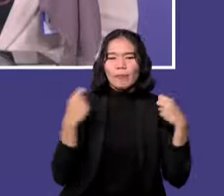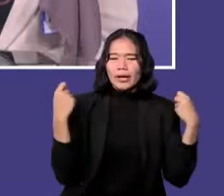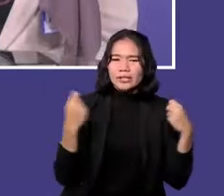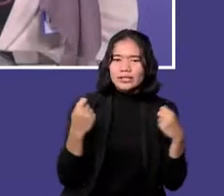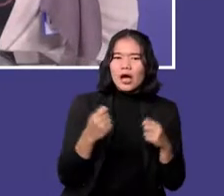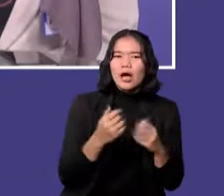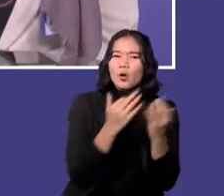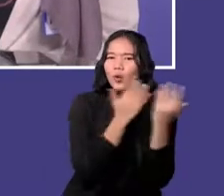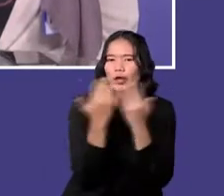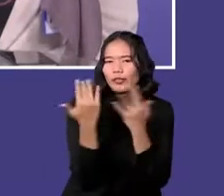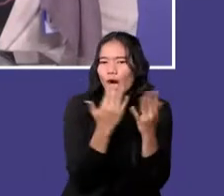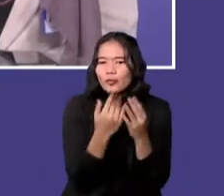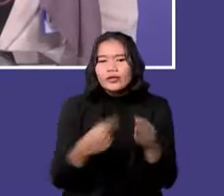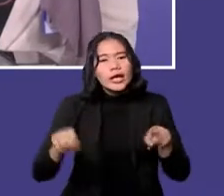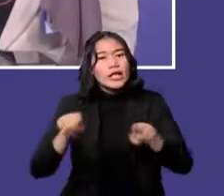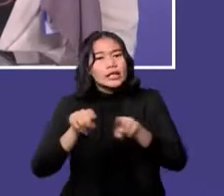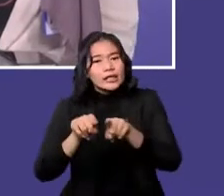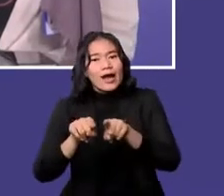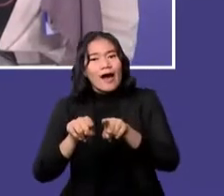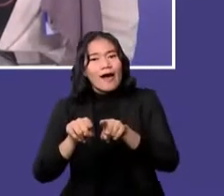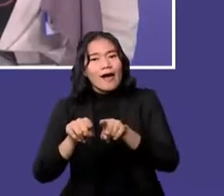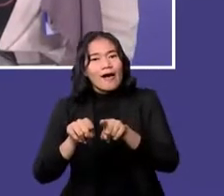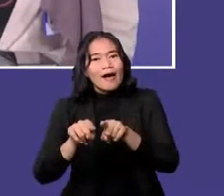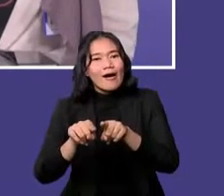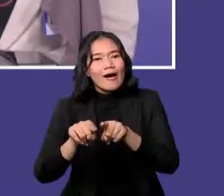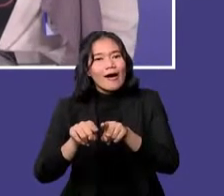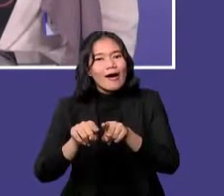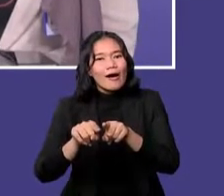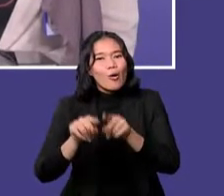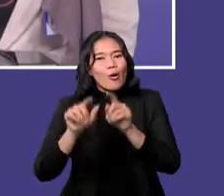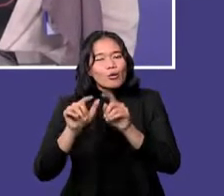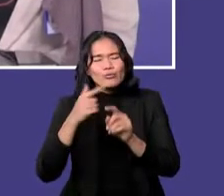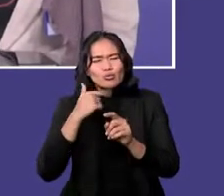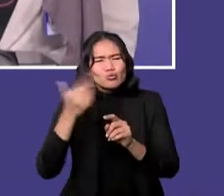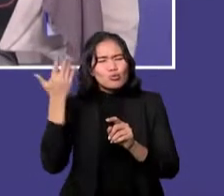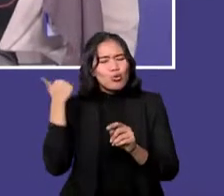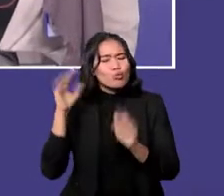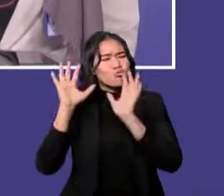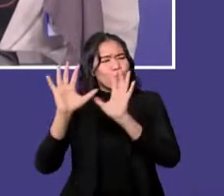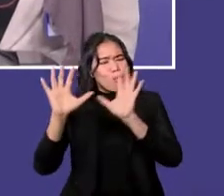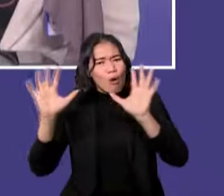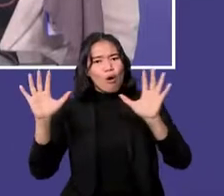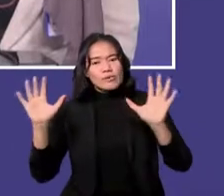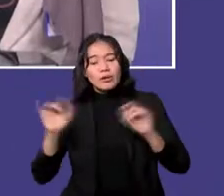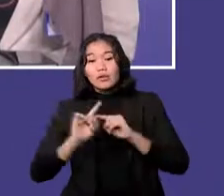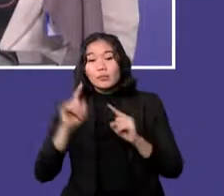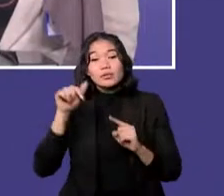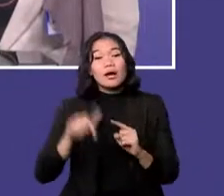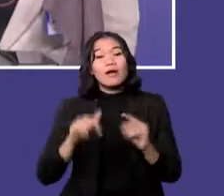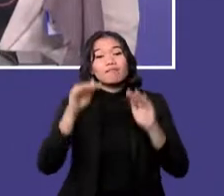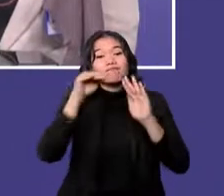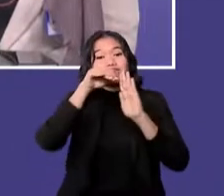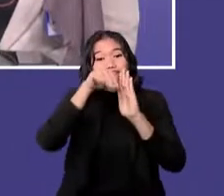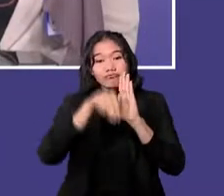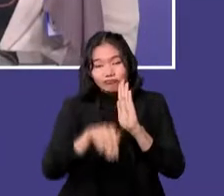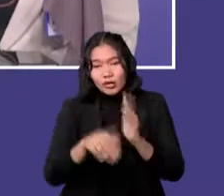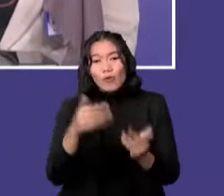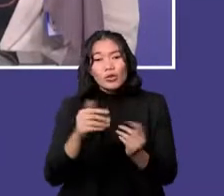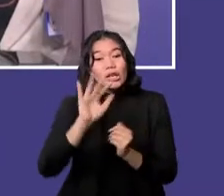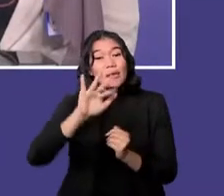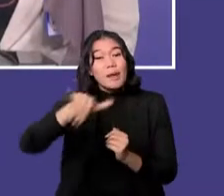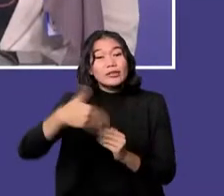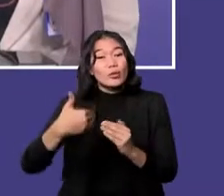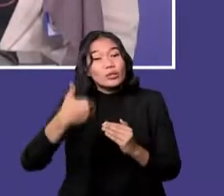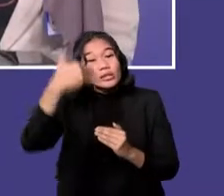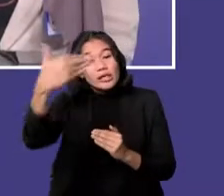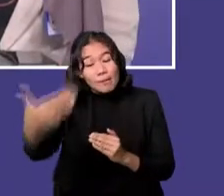ulang tahun atau apa, itu tidak lagi bisa seperti yang dulu, paling tidak 5 tahun ke depan. Sampai vaksin ketemu,